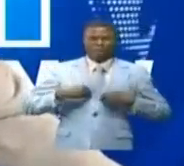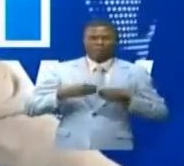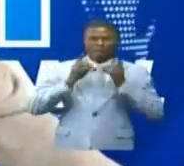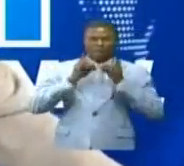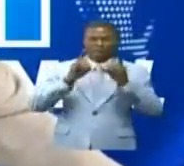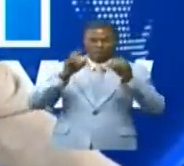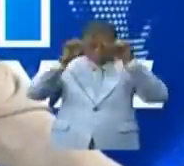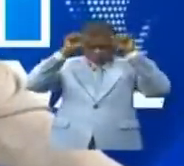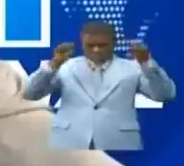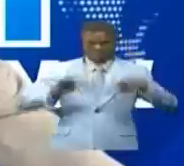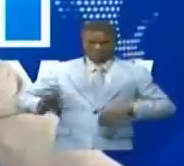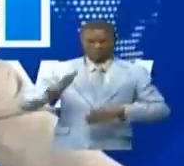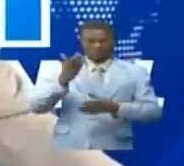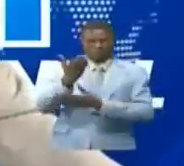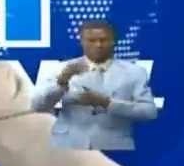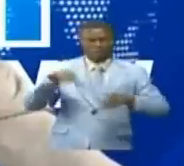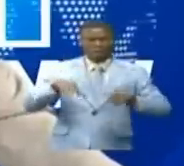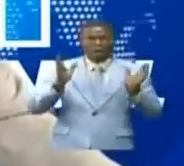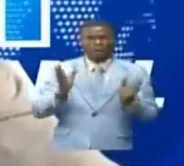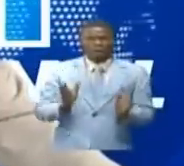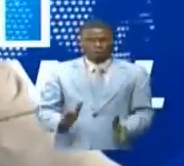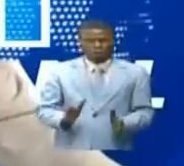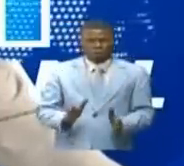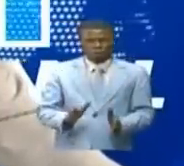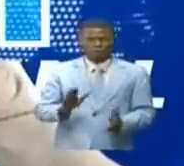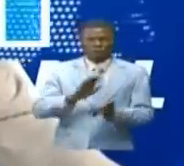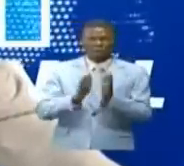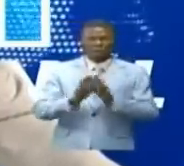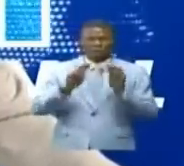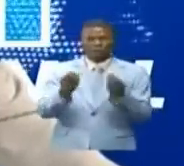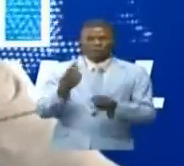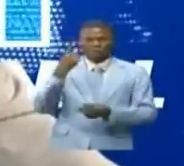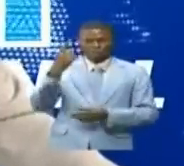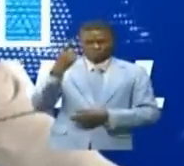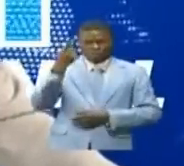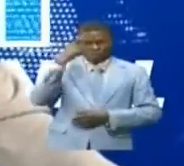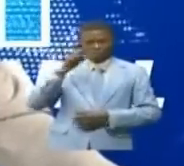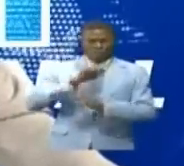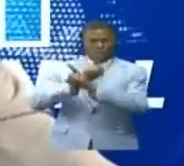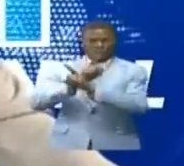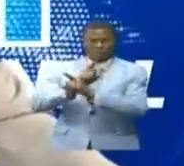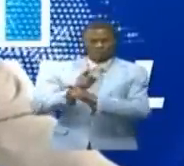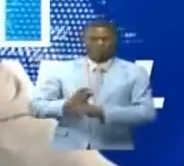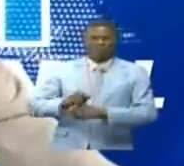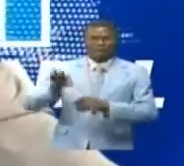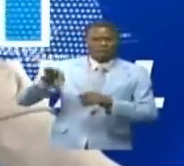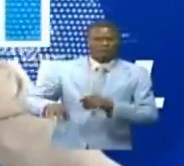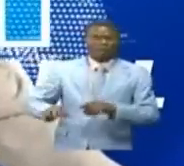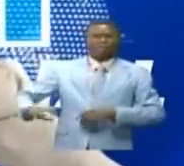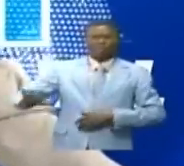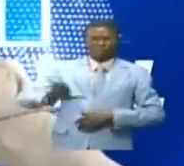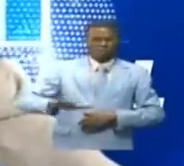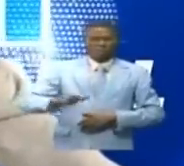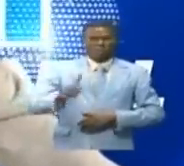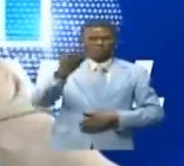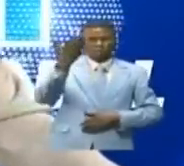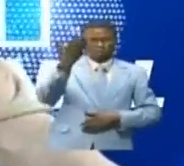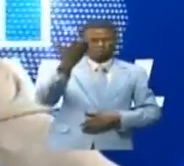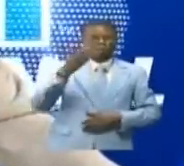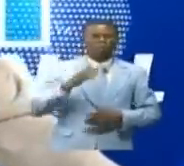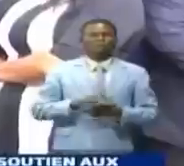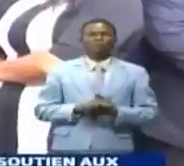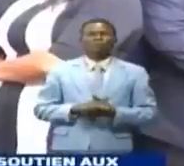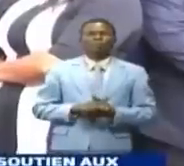président de la République qui appelle les Congolais à se mobiliser pour la sauvegarde de l'intégrité territoriale. Rodi Panda pour le